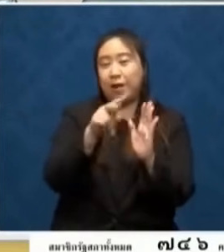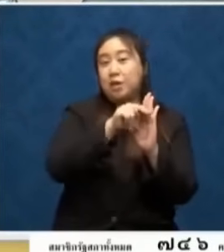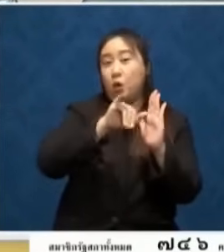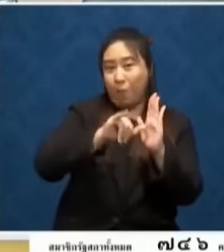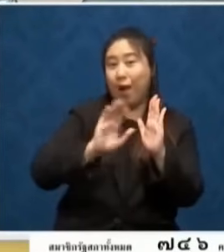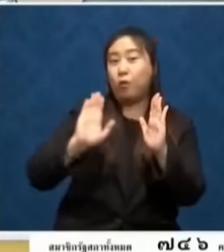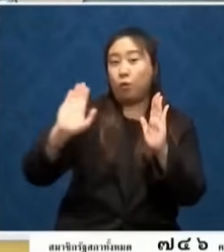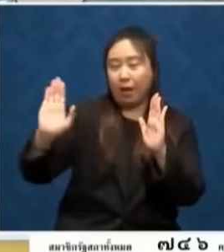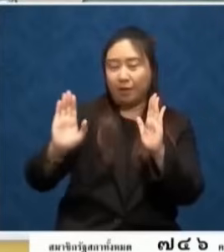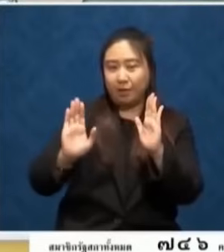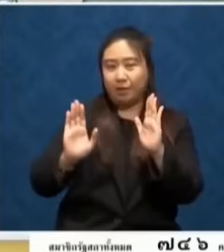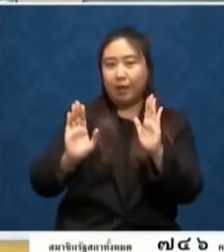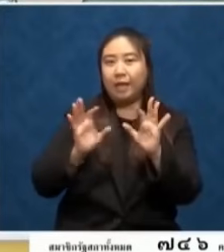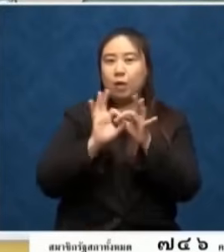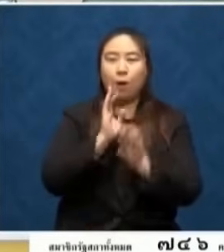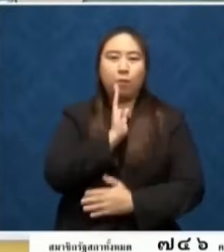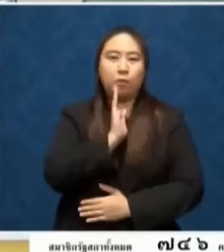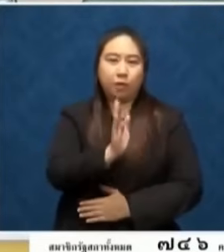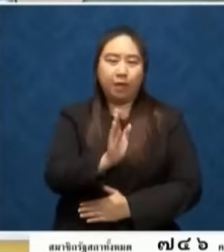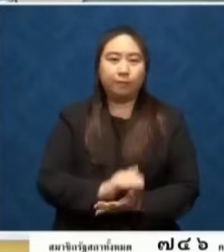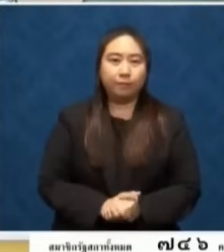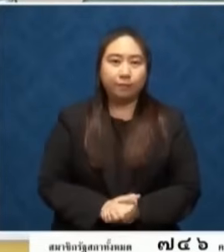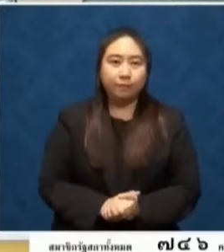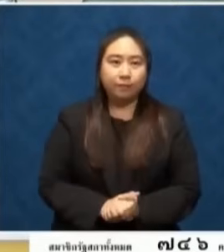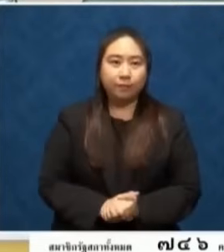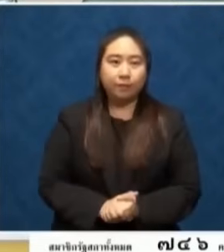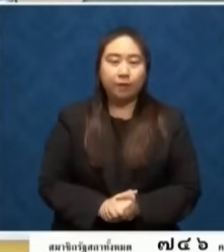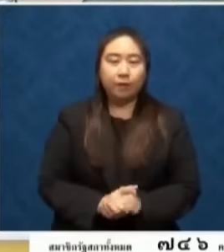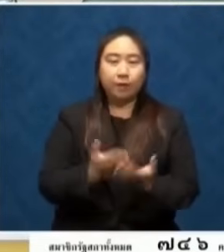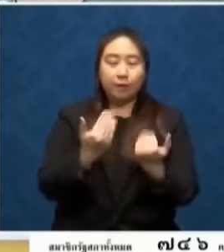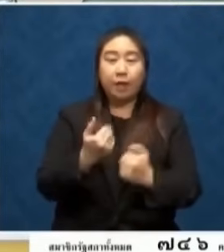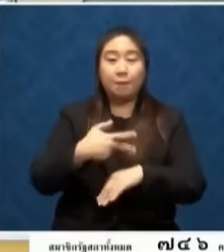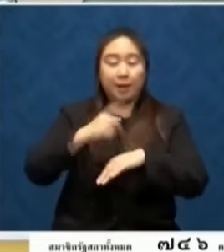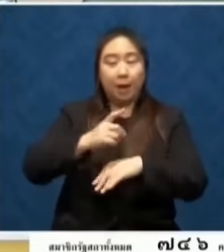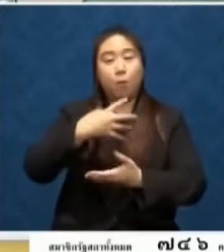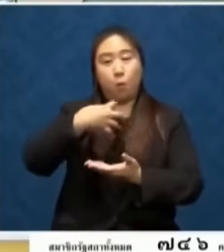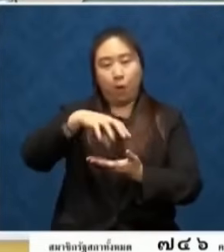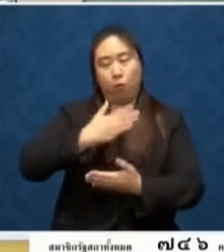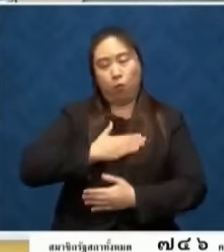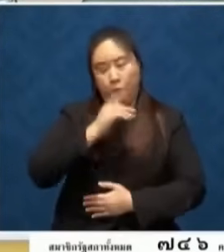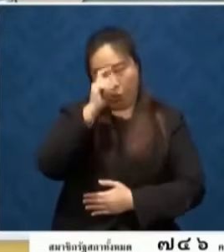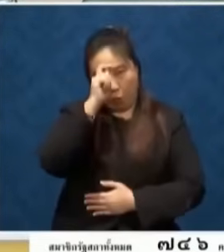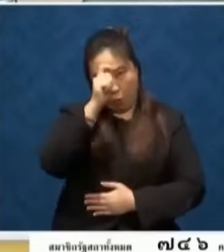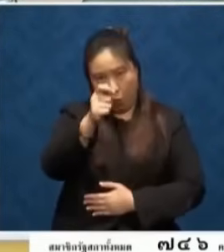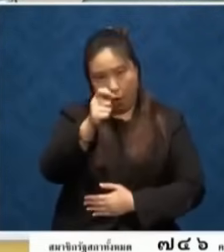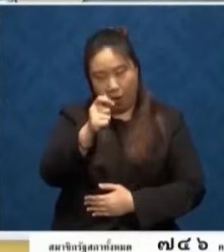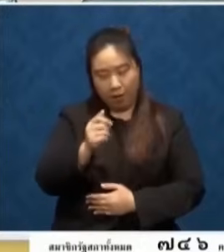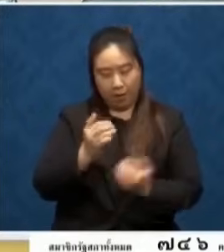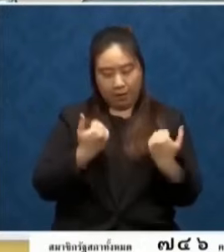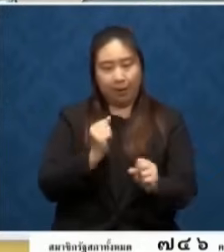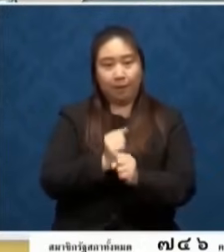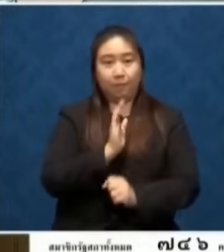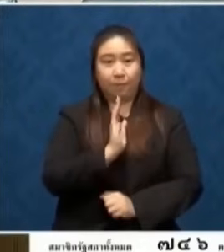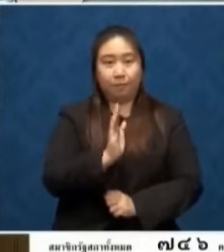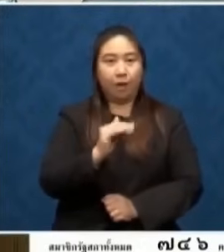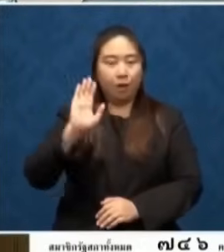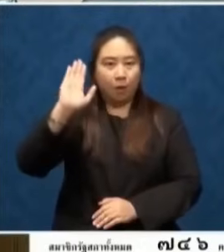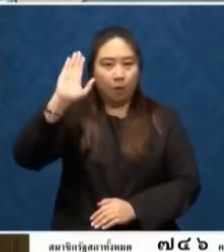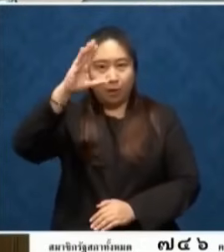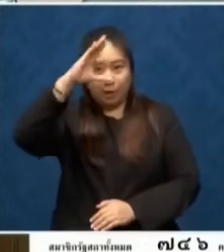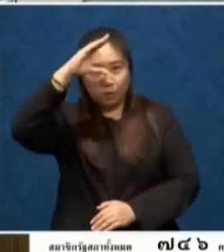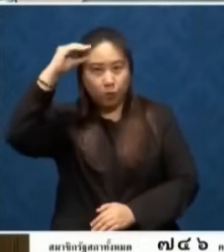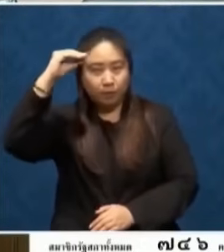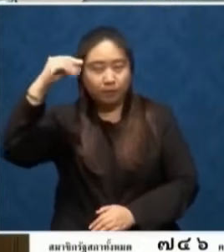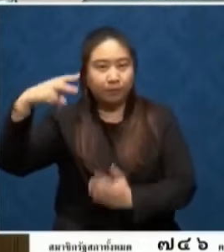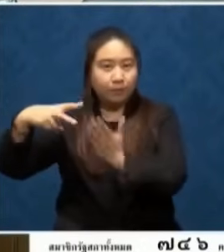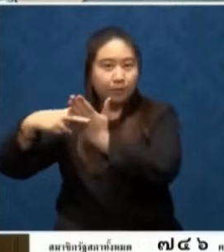ความซื่อสัตย์จริต ขออภัยท่านชวนนะครับ ผมกราบเรียนท่านด้วยความเคารพว่า ความซื่อสัตย์สุจริต ท่านจวนครับ ท่าน